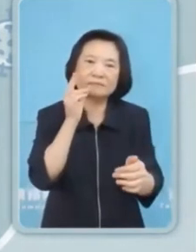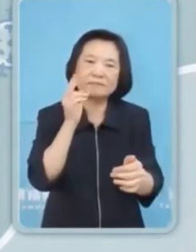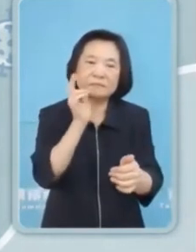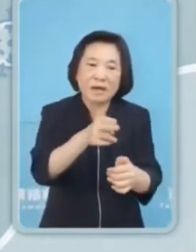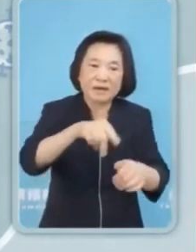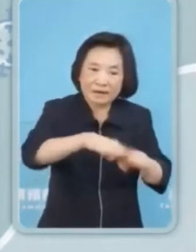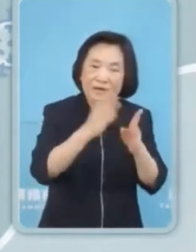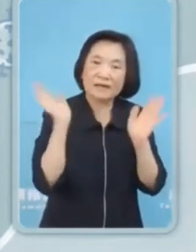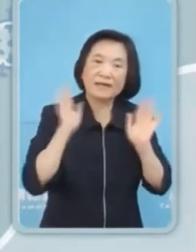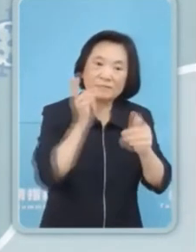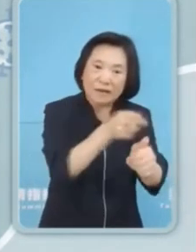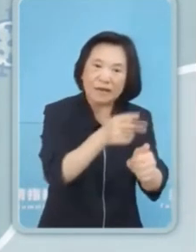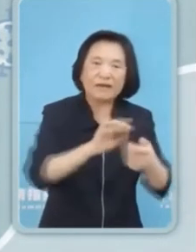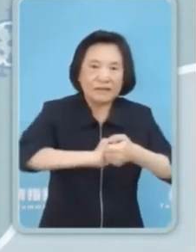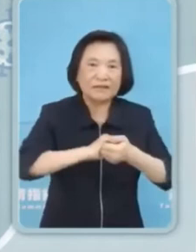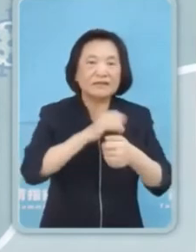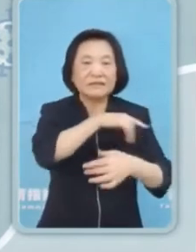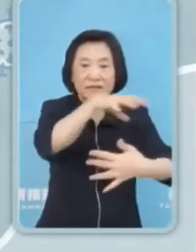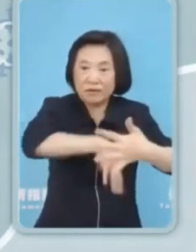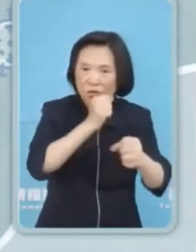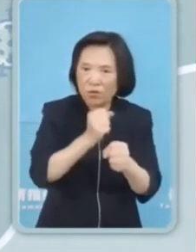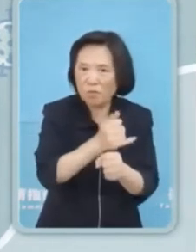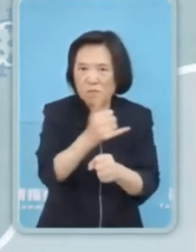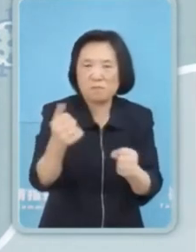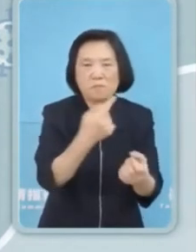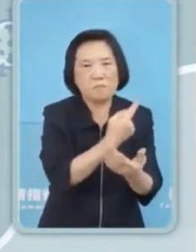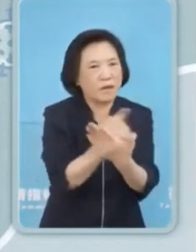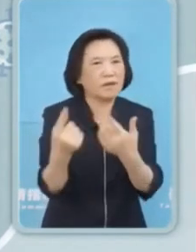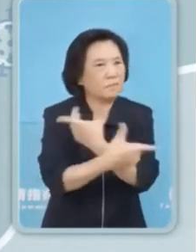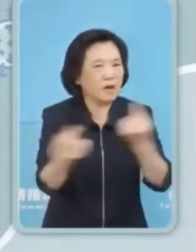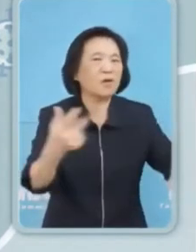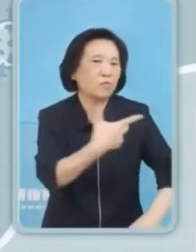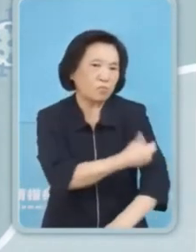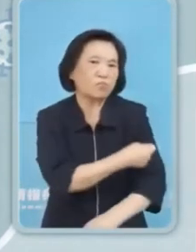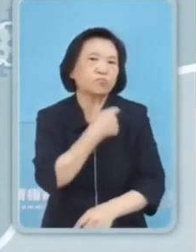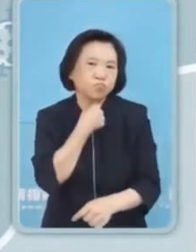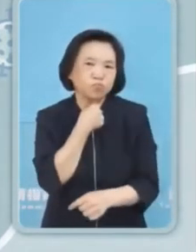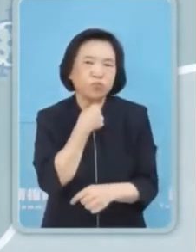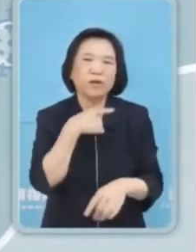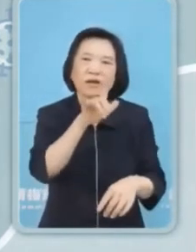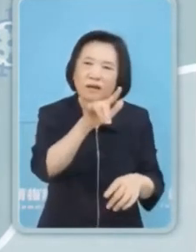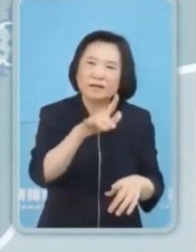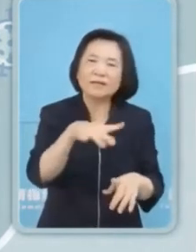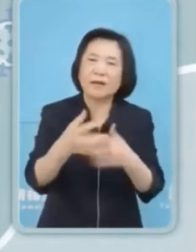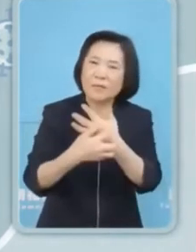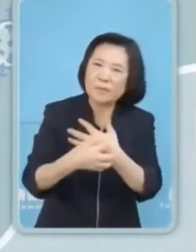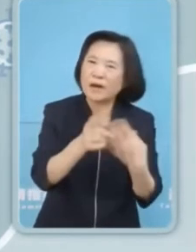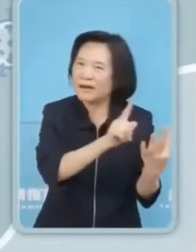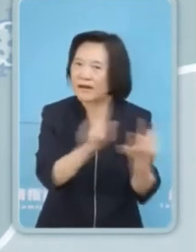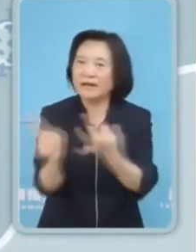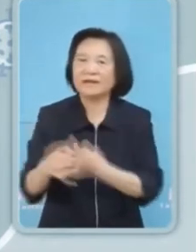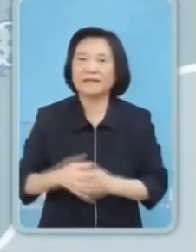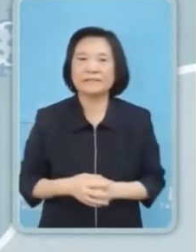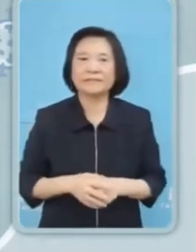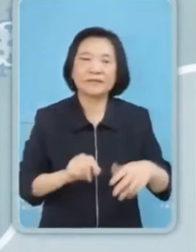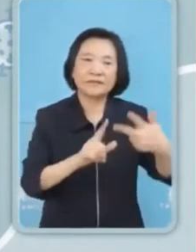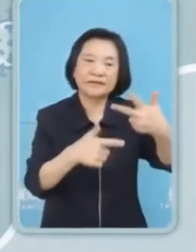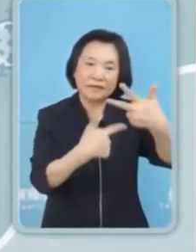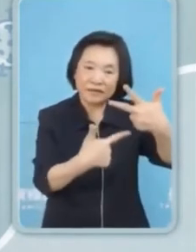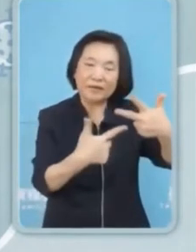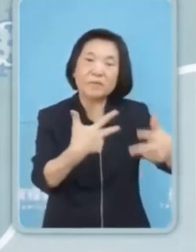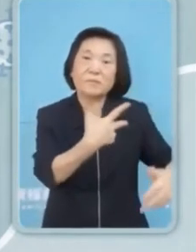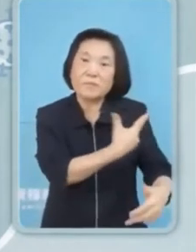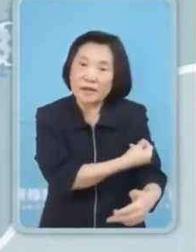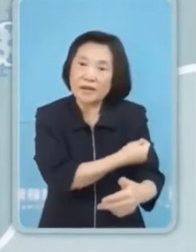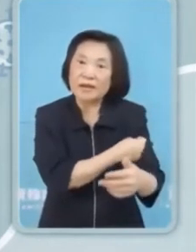含厨工行政人员等全员完成疫苗接种。言下之意也就是说，如果伙伴是在7月6号接种